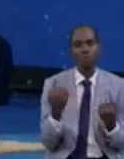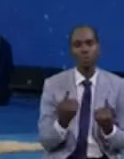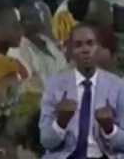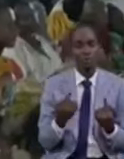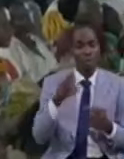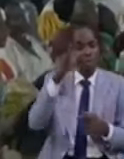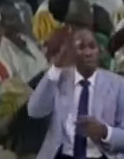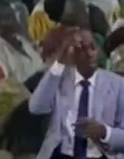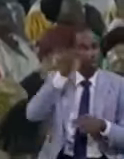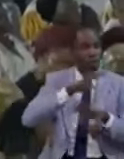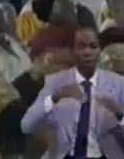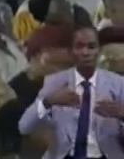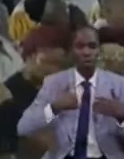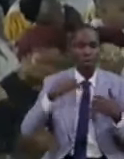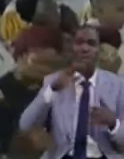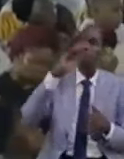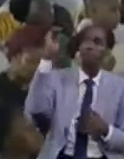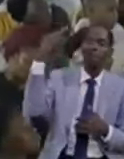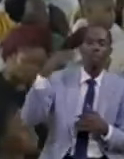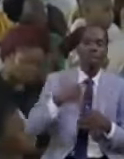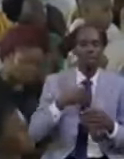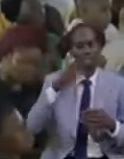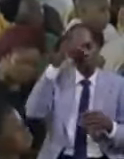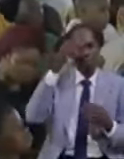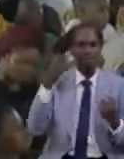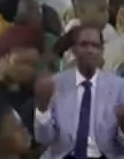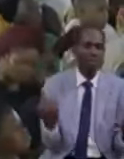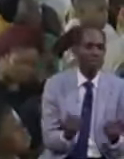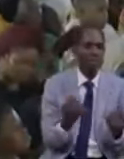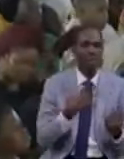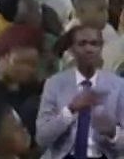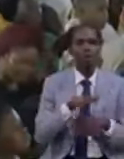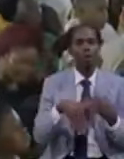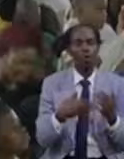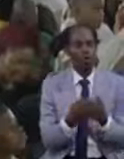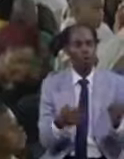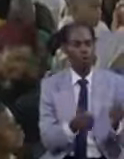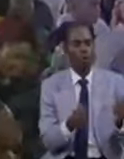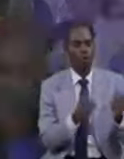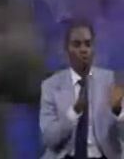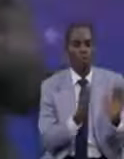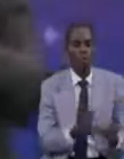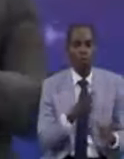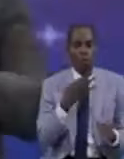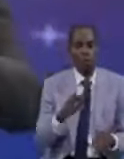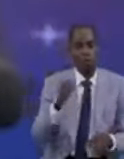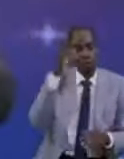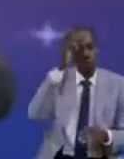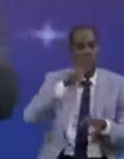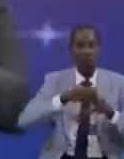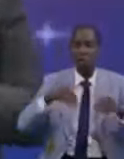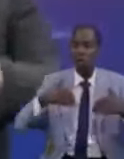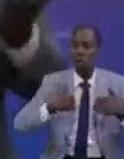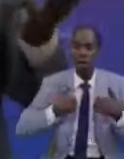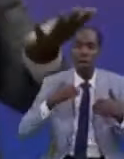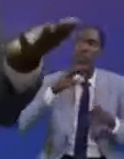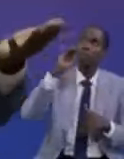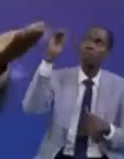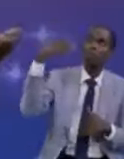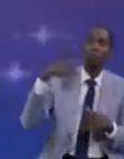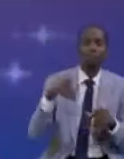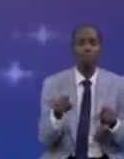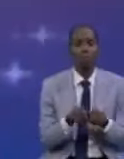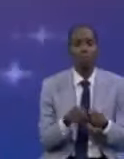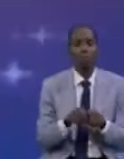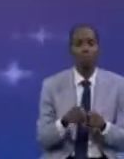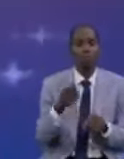et il pêchent et tous les enfants suivur de Satan n'ont pas la grâce et il pêchent quand la grâce vient la raison pour laquelle